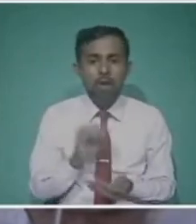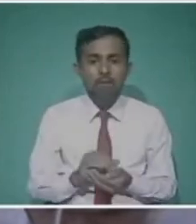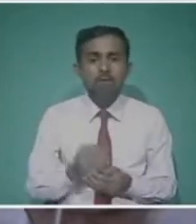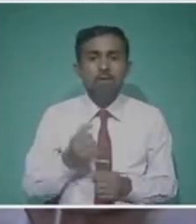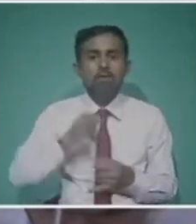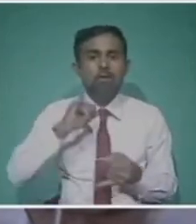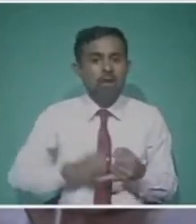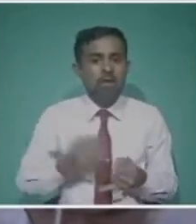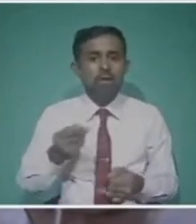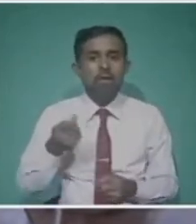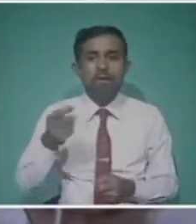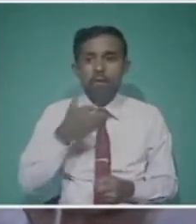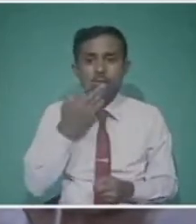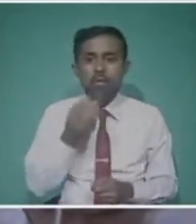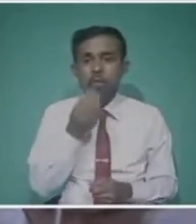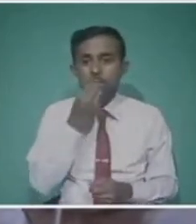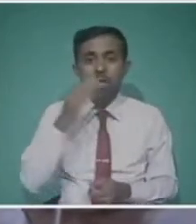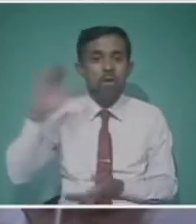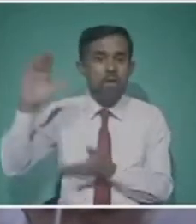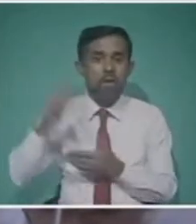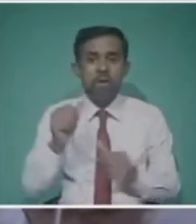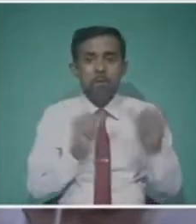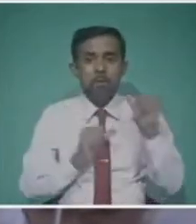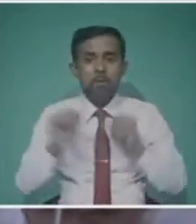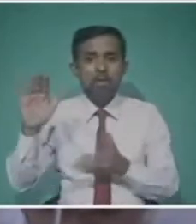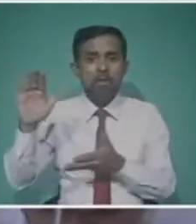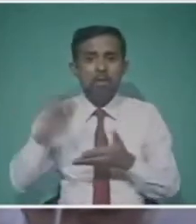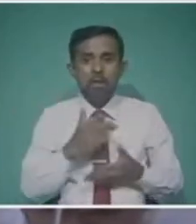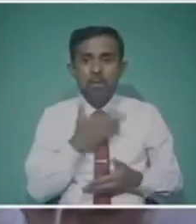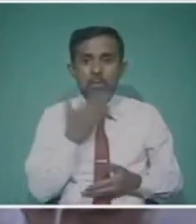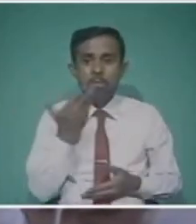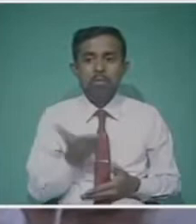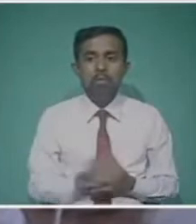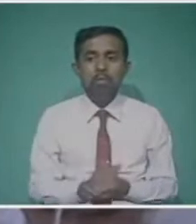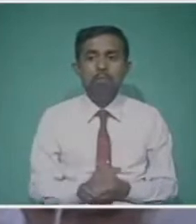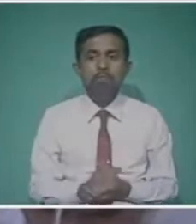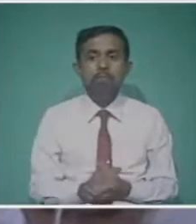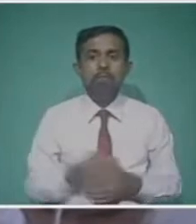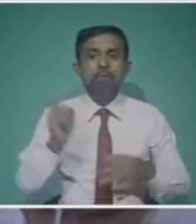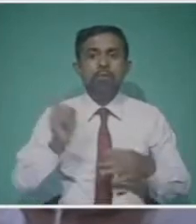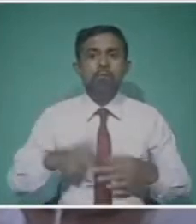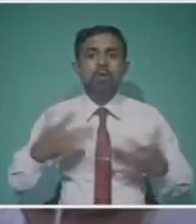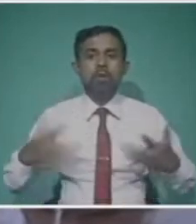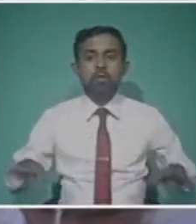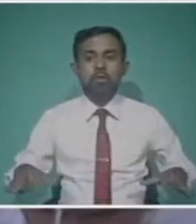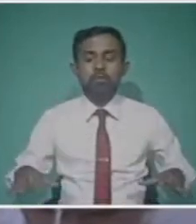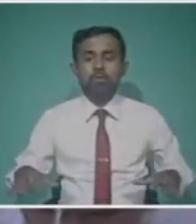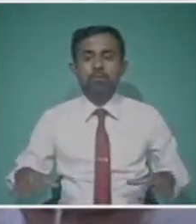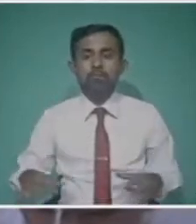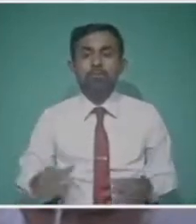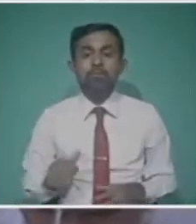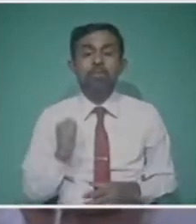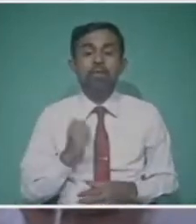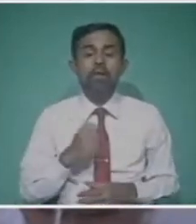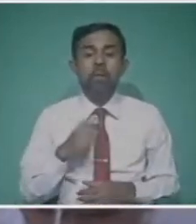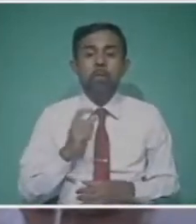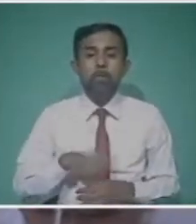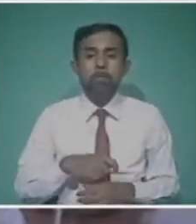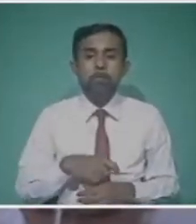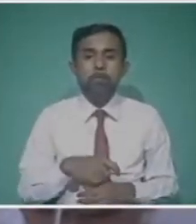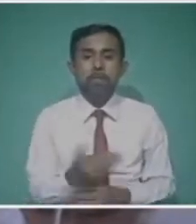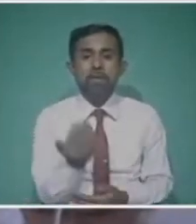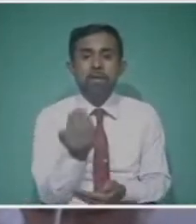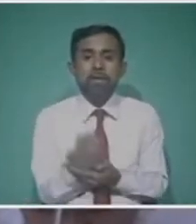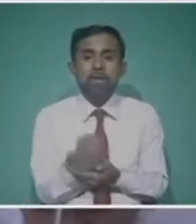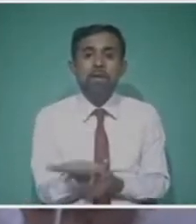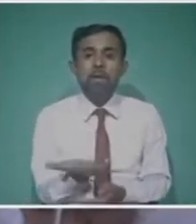ටික ගේන්න පුළුවන්. කැම ටික ගේන්න පුළුවන්. බෙහෙත් ටික ගේන්න පුළුවන්. එතකොට මොකද වෙන්නේ? ප්‍රශ්නේ ඉවර වෙනවා. ඇයි මේ ප්‍රශ්නේ?